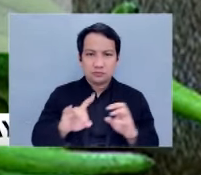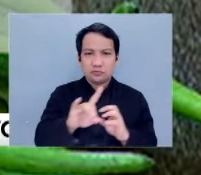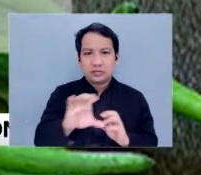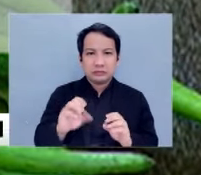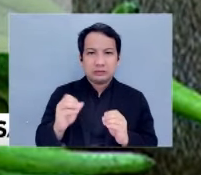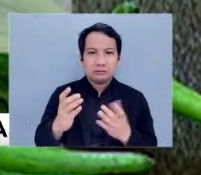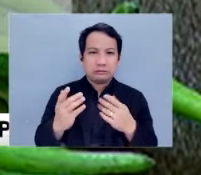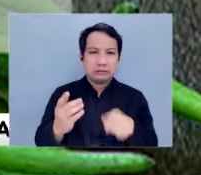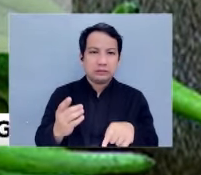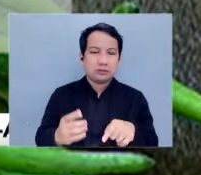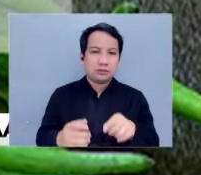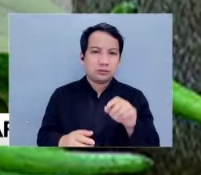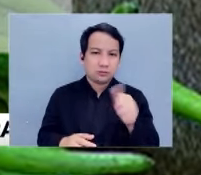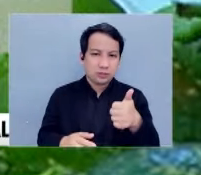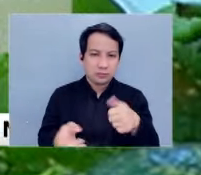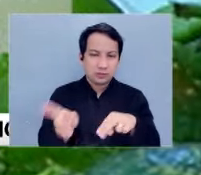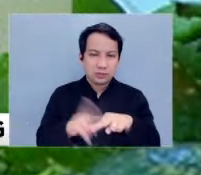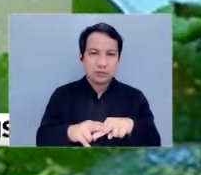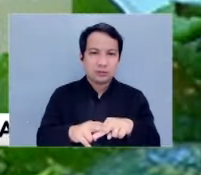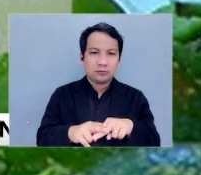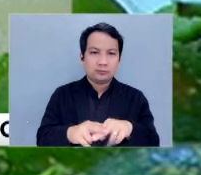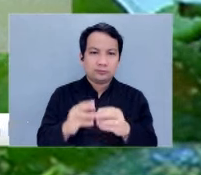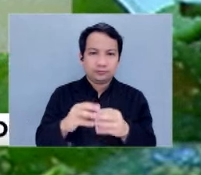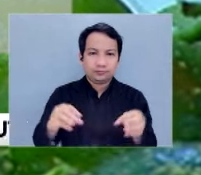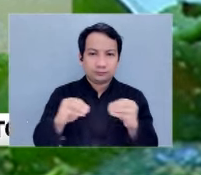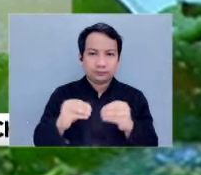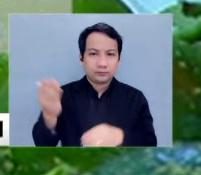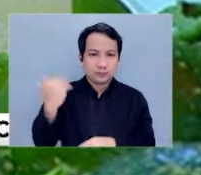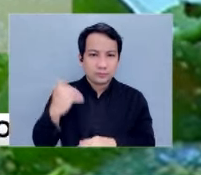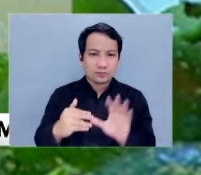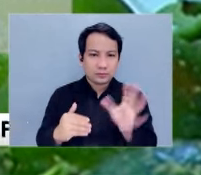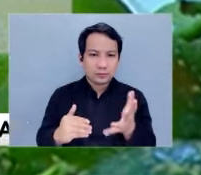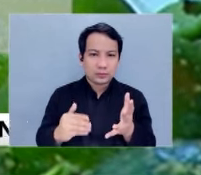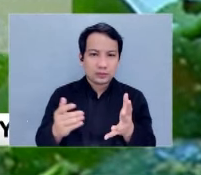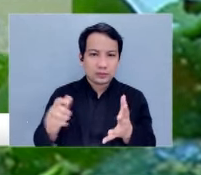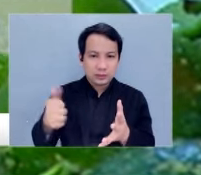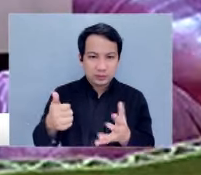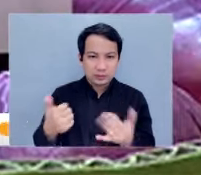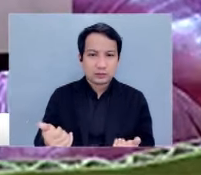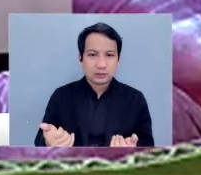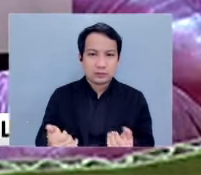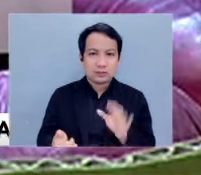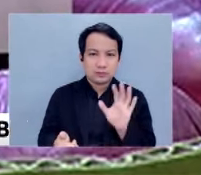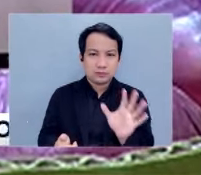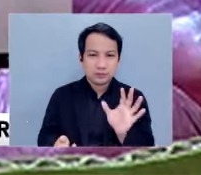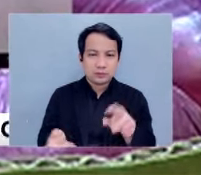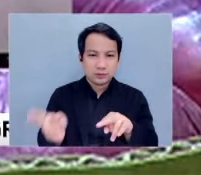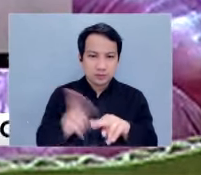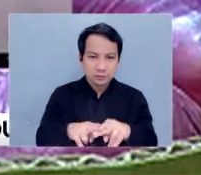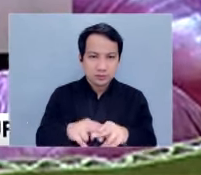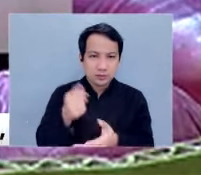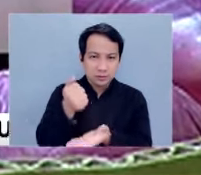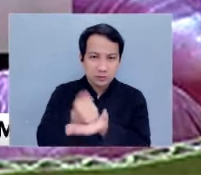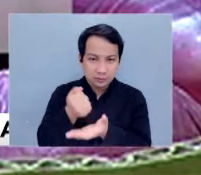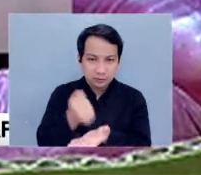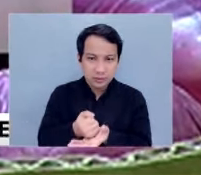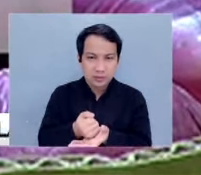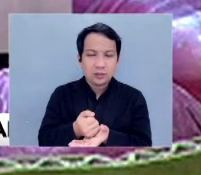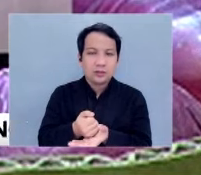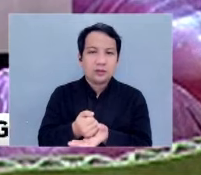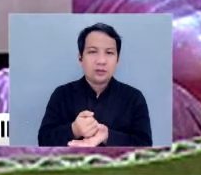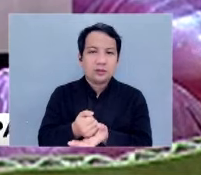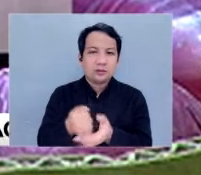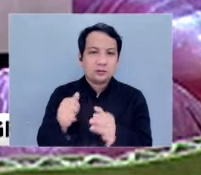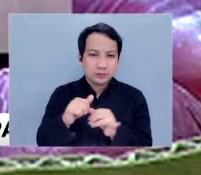naman ang kada tali ng okra mula yan sa 5 piso. 50 pesos kada kilo naman ang itinaas sa presyo ng bawang